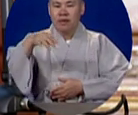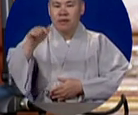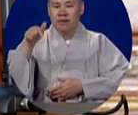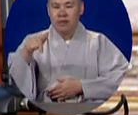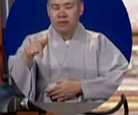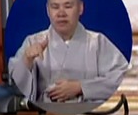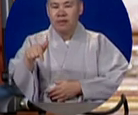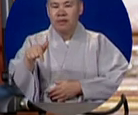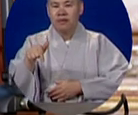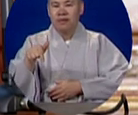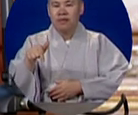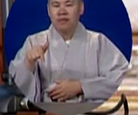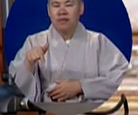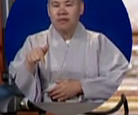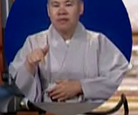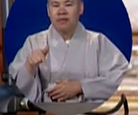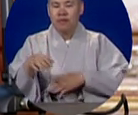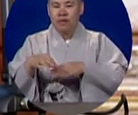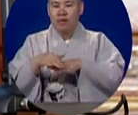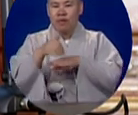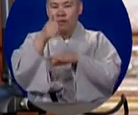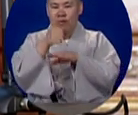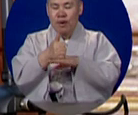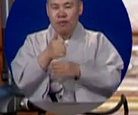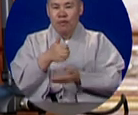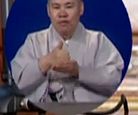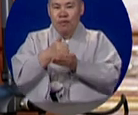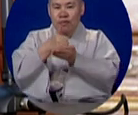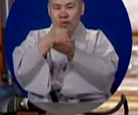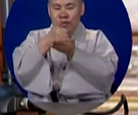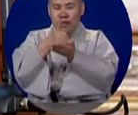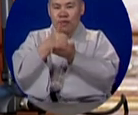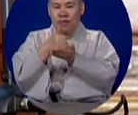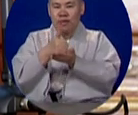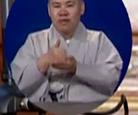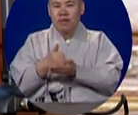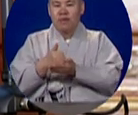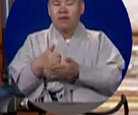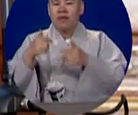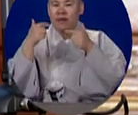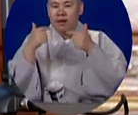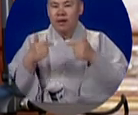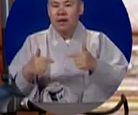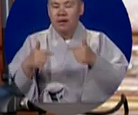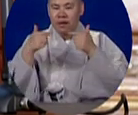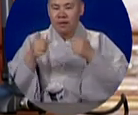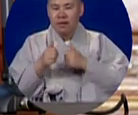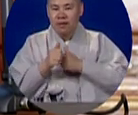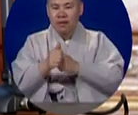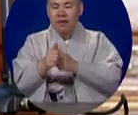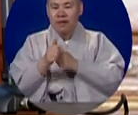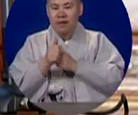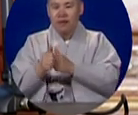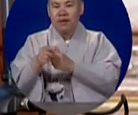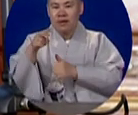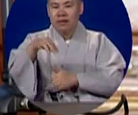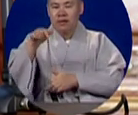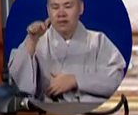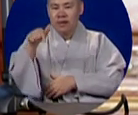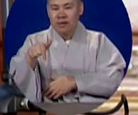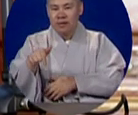왕으로 모시고 항상 따라다니는 식이 있는데